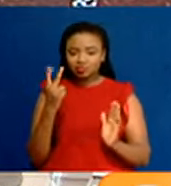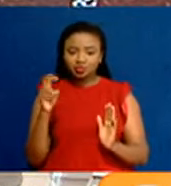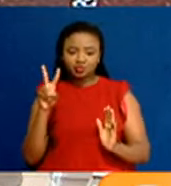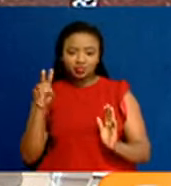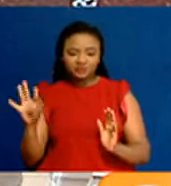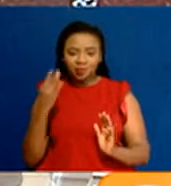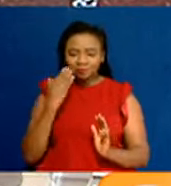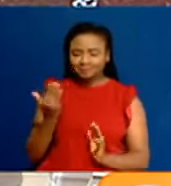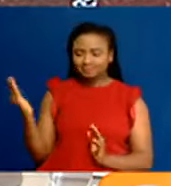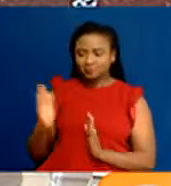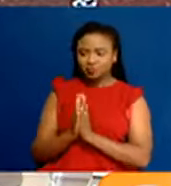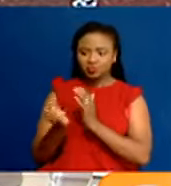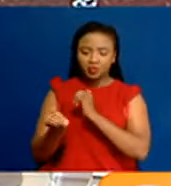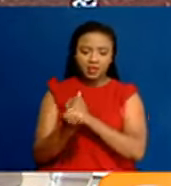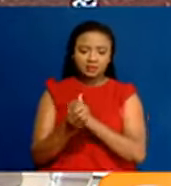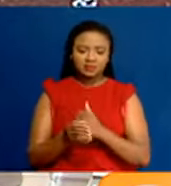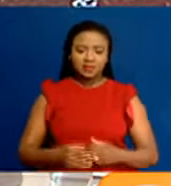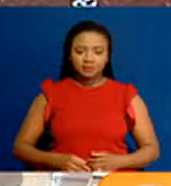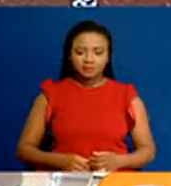Lukman Mahmud na taarifa hiyo.